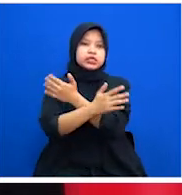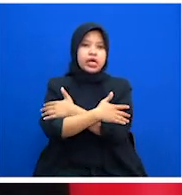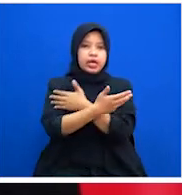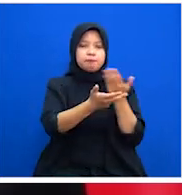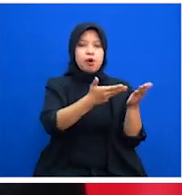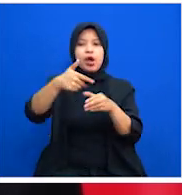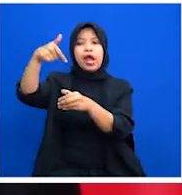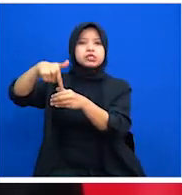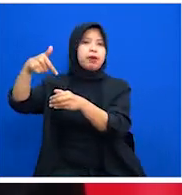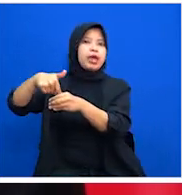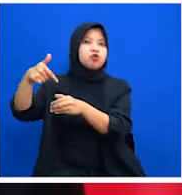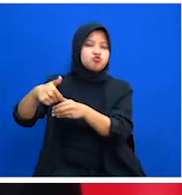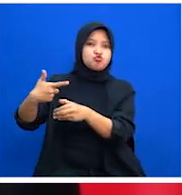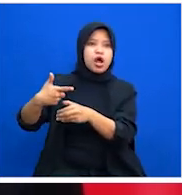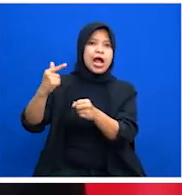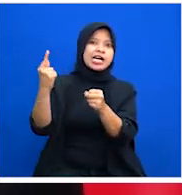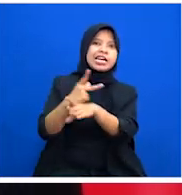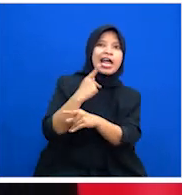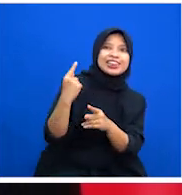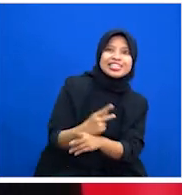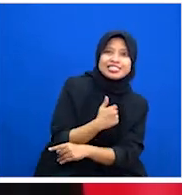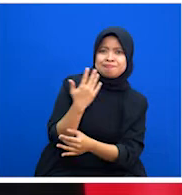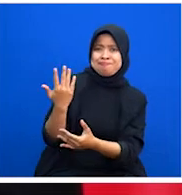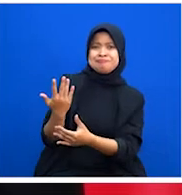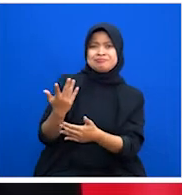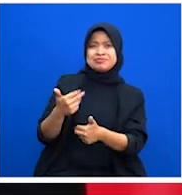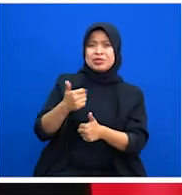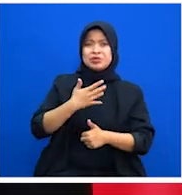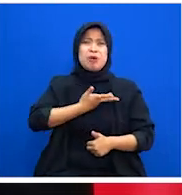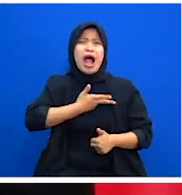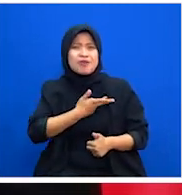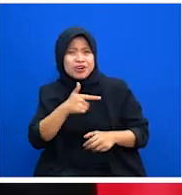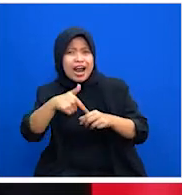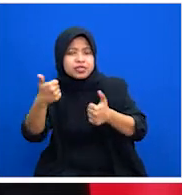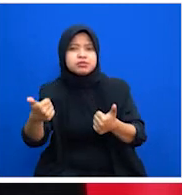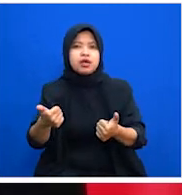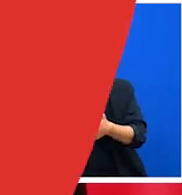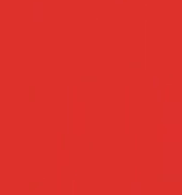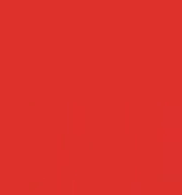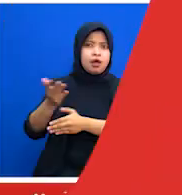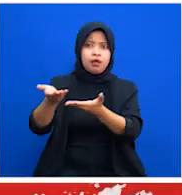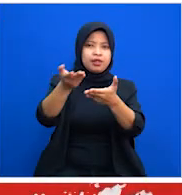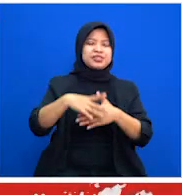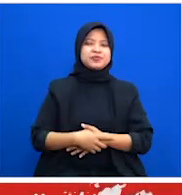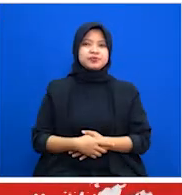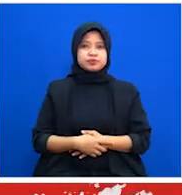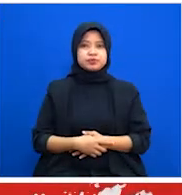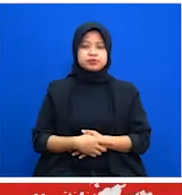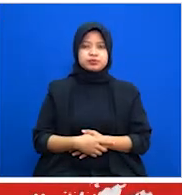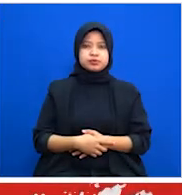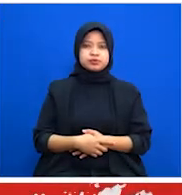dibawa ke SPBU kita bisa dapat BBM gratis kan enak banget ih Coba kita lihat di berita jadi